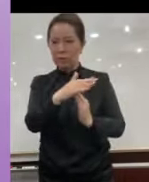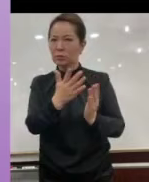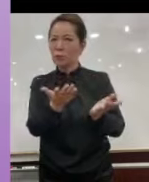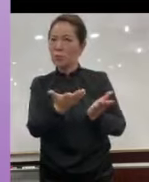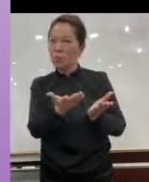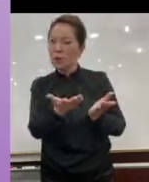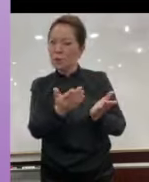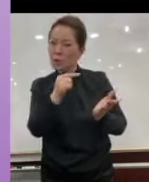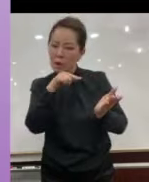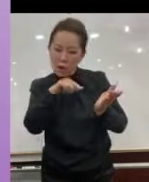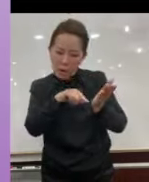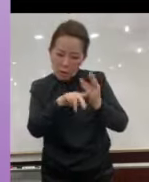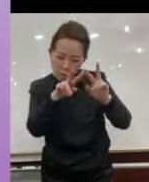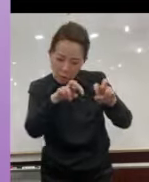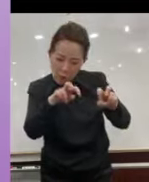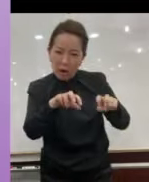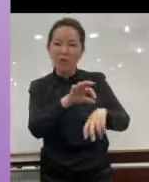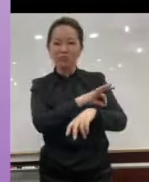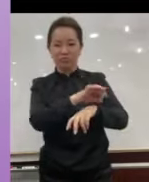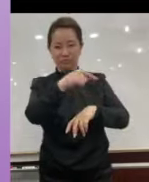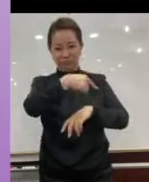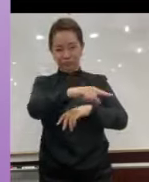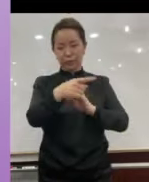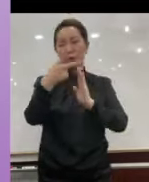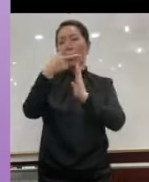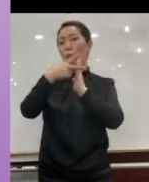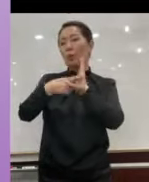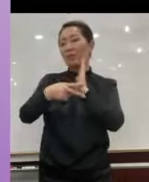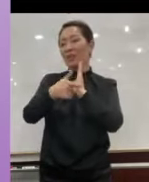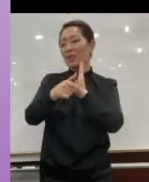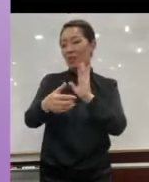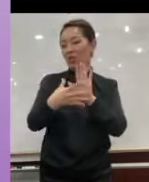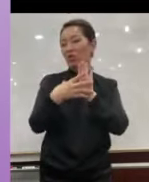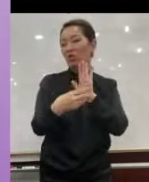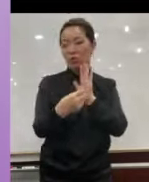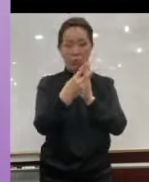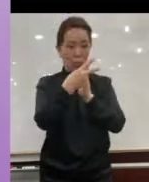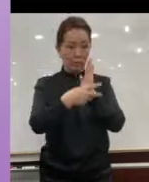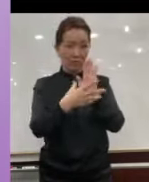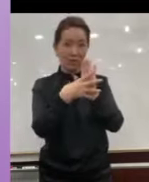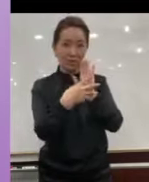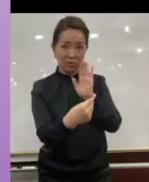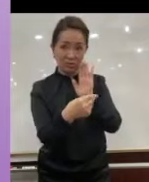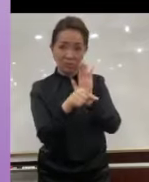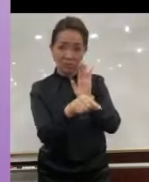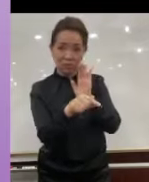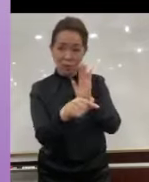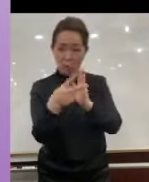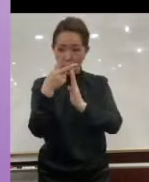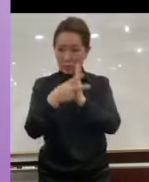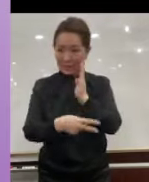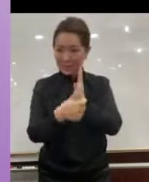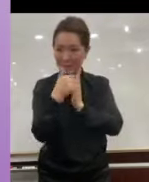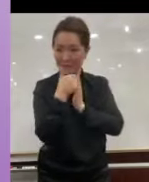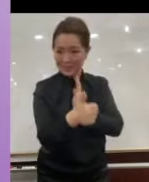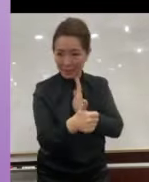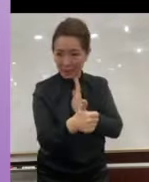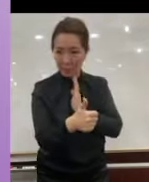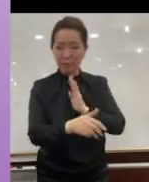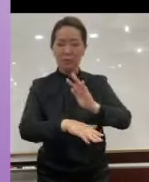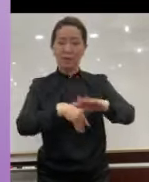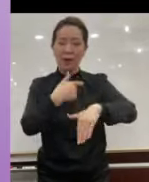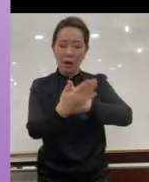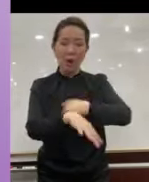тэр тухайн хэрэгжиж байгаа төслийн үнэлгээнд нөлөөлж ирдэг. Тэгэхээр үнэлгээ сайтай төсөл бол дараа нь төслийн